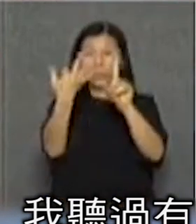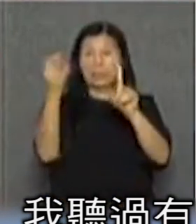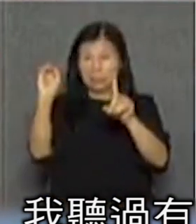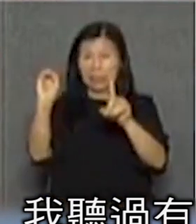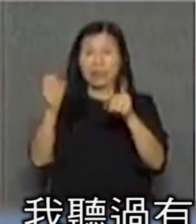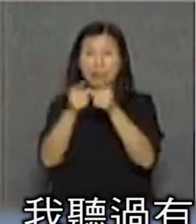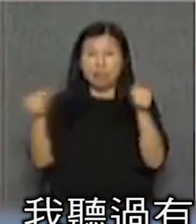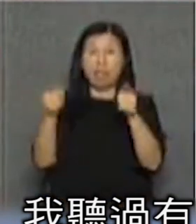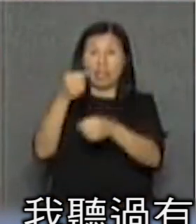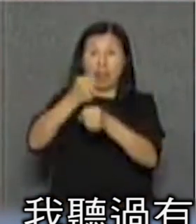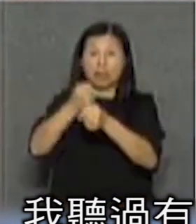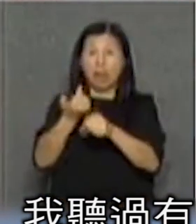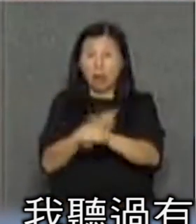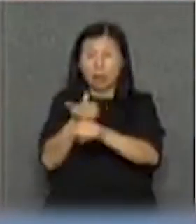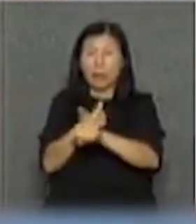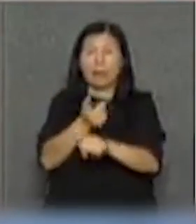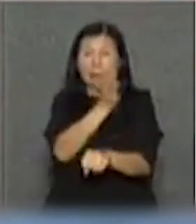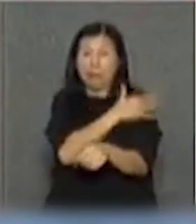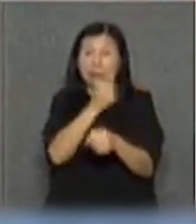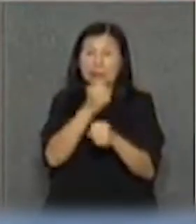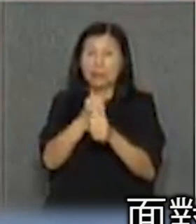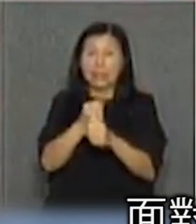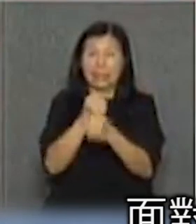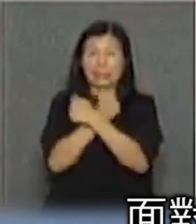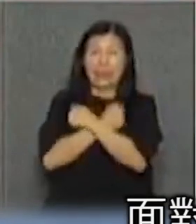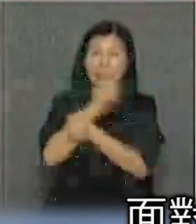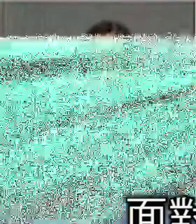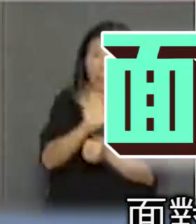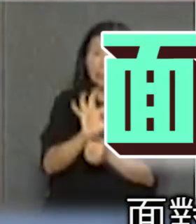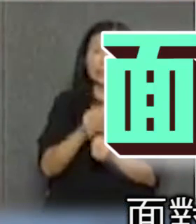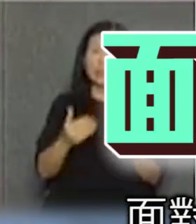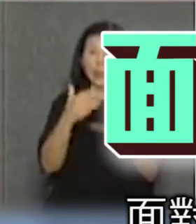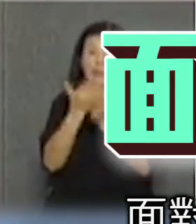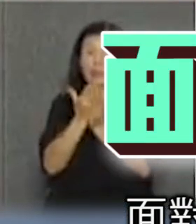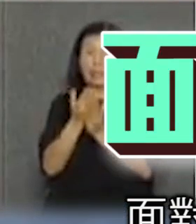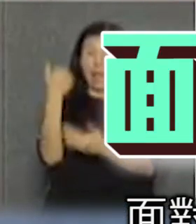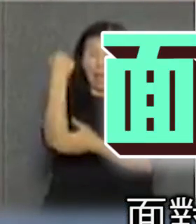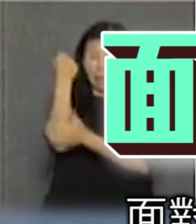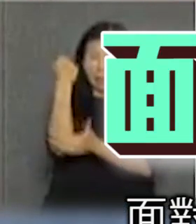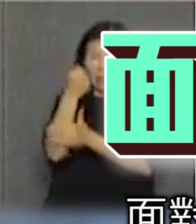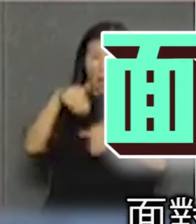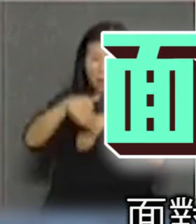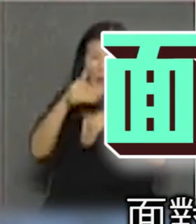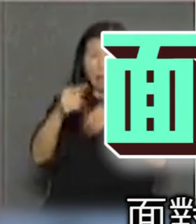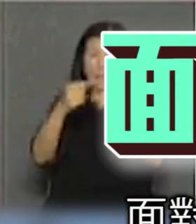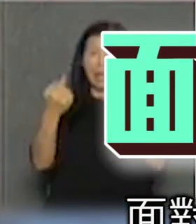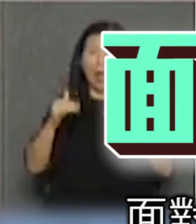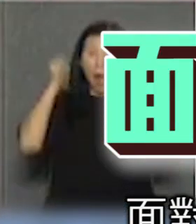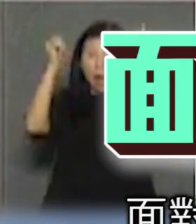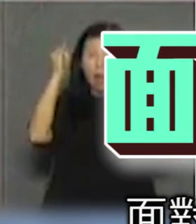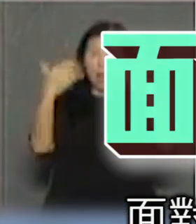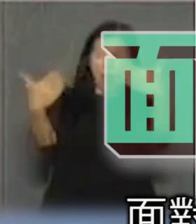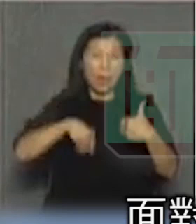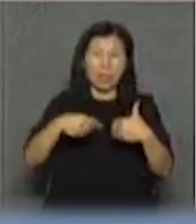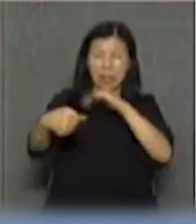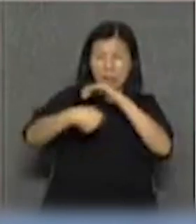的执行任务，没有休息，面对那班示威者如狼似虎地走来侮辱